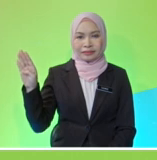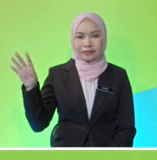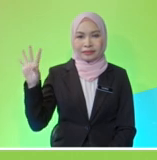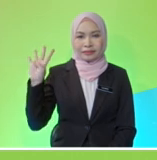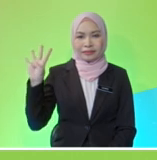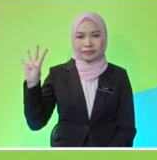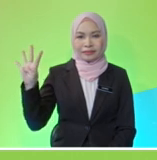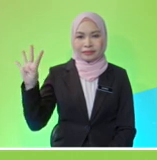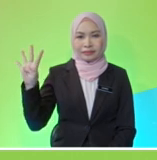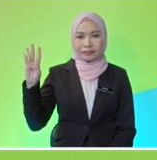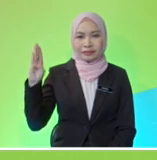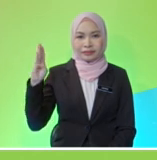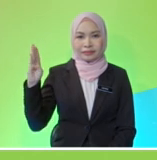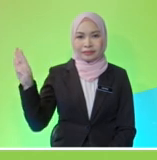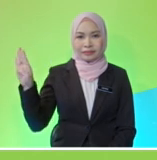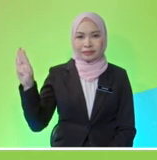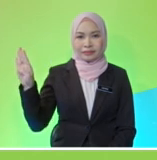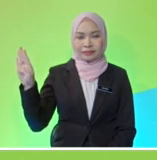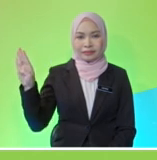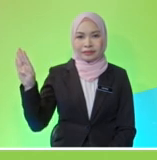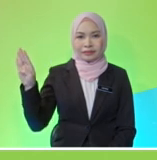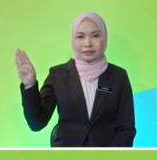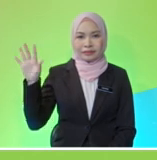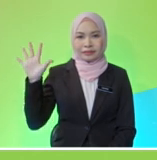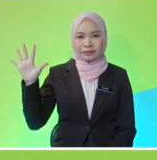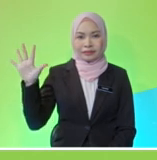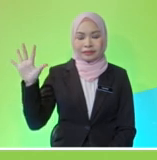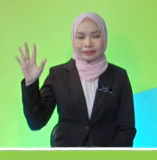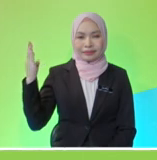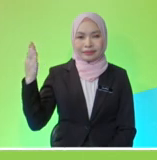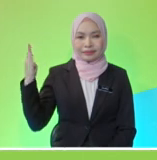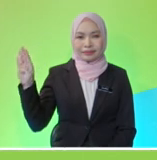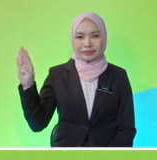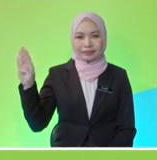Empat belas. Lima belas.